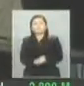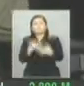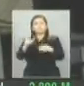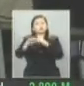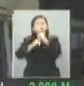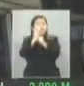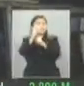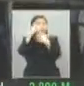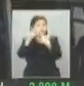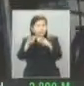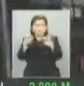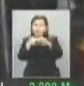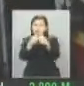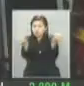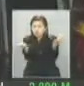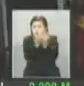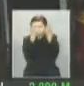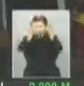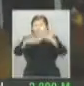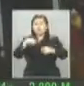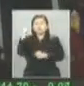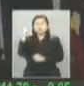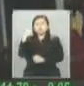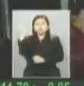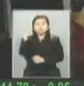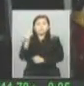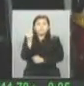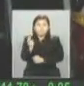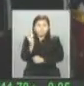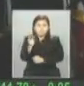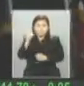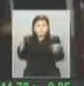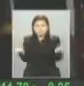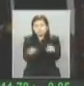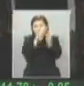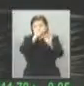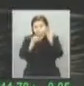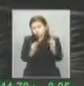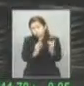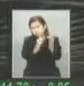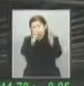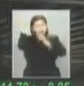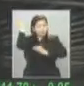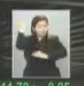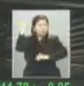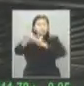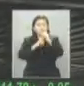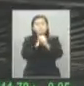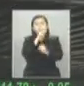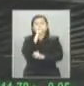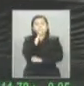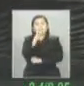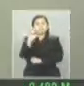นะคะสำหรับเหตุเพลิงไหม้สถานบริการซานติก้าผับในช่วงคืนส่งท้ายปีเก่าต้อนรับปีใหม่เมื่อปี